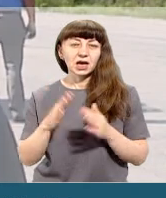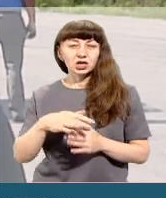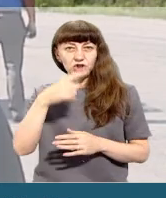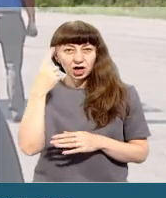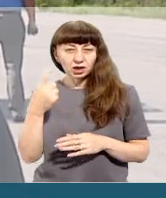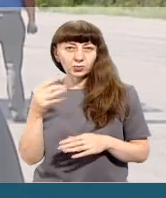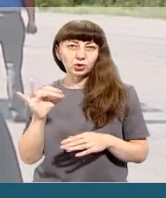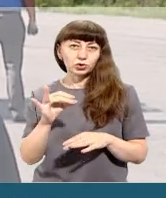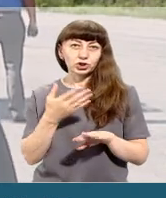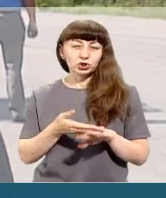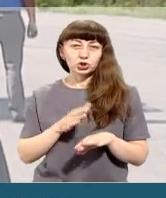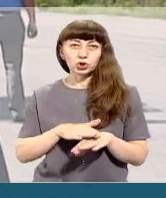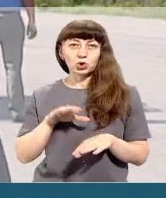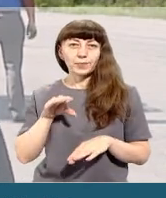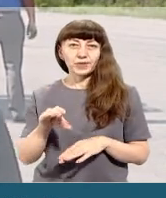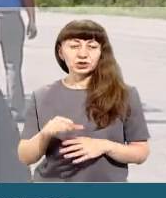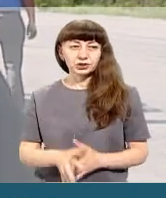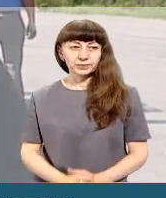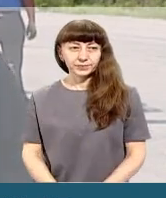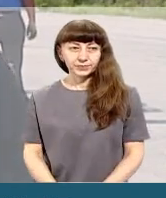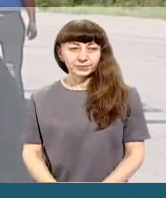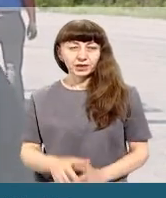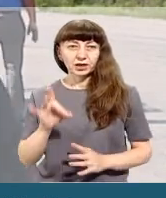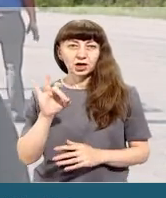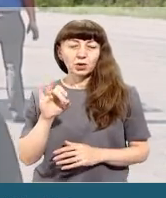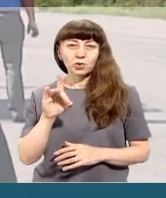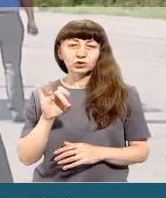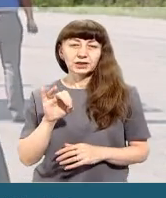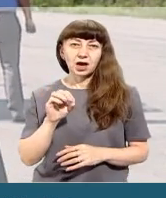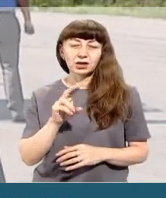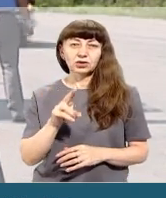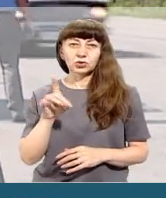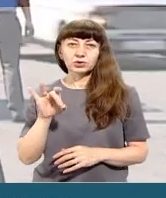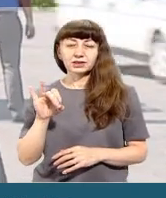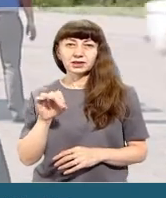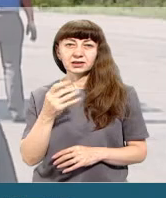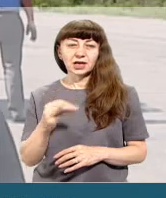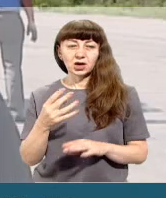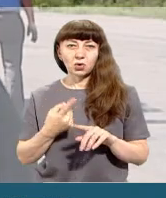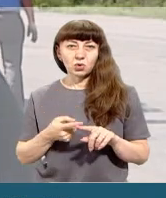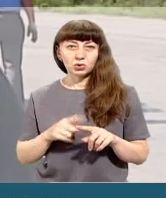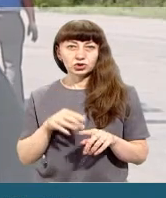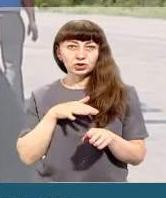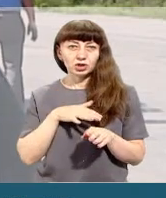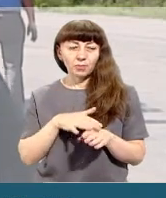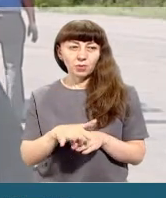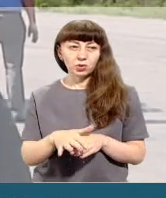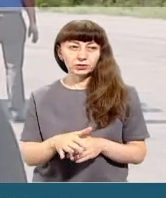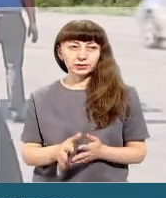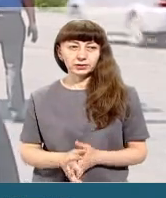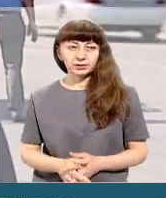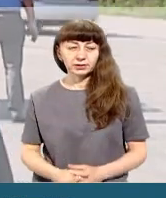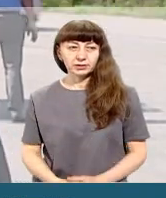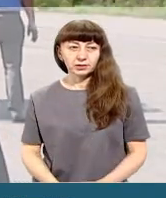автодорога А-22 Карабутак-Кустанай, которая выходит на Актюбинскую область, она очень загружена, и там имеются карьеры. А